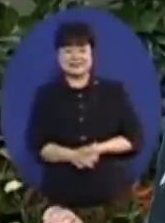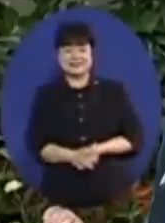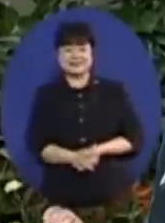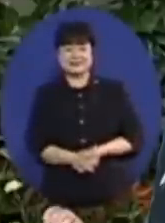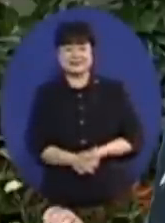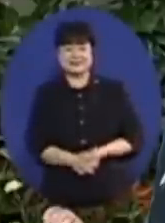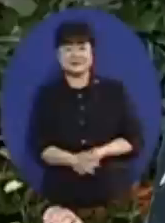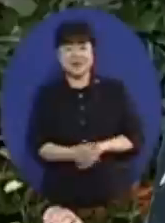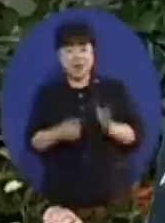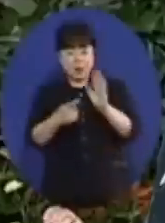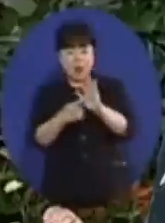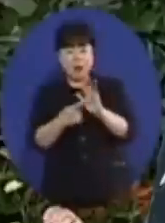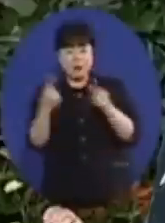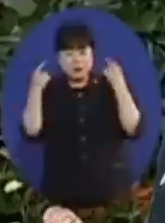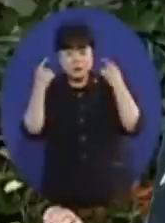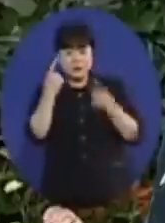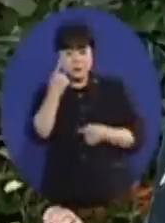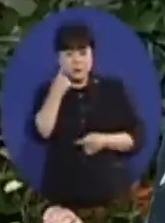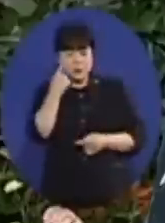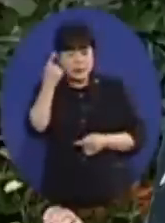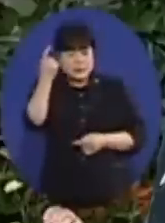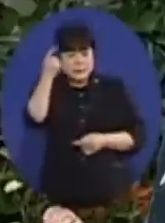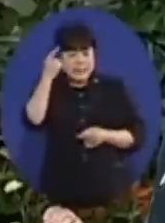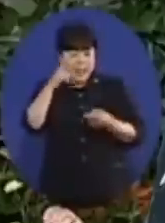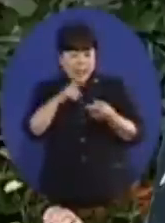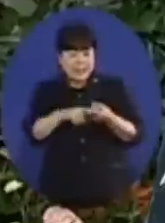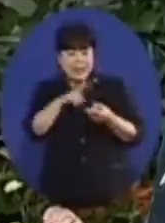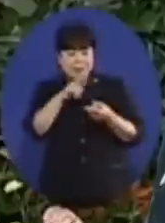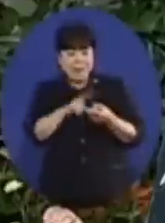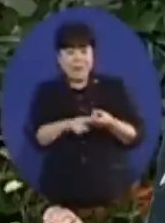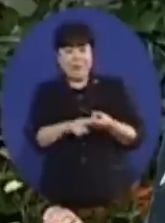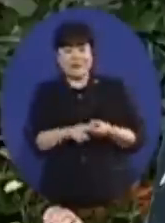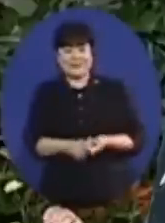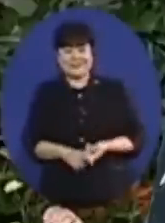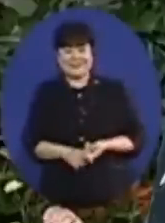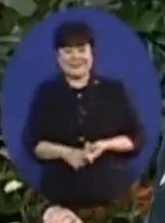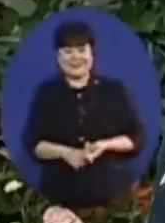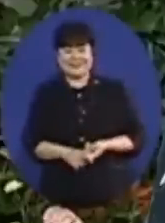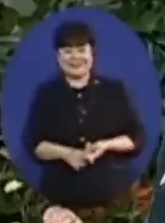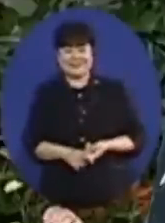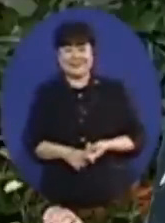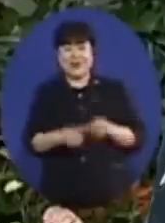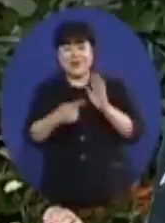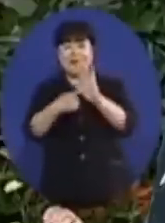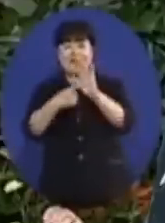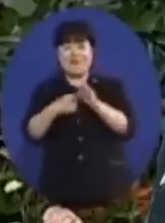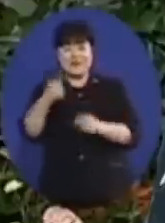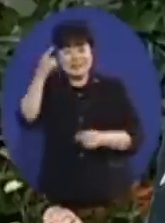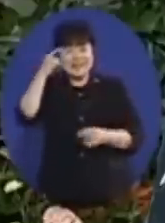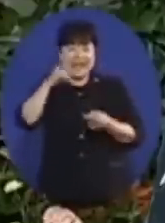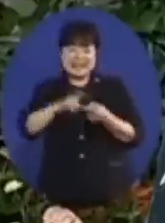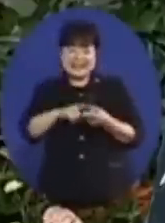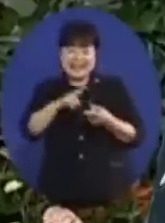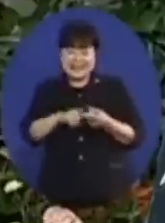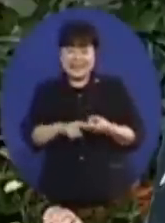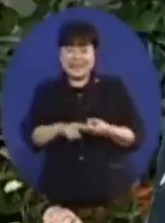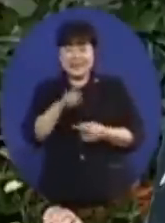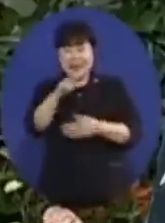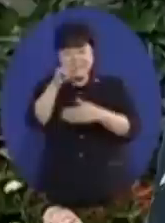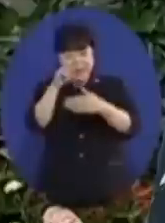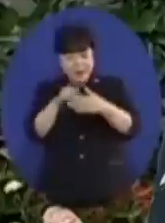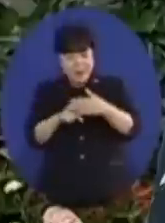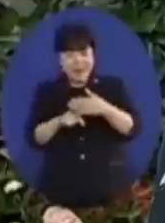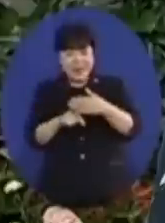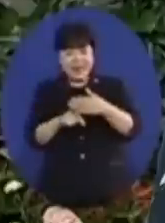요즘 광고를 뜯다 보면 생각대로라는 말이 광고의 말이 나옵니다 결국 내